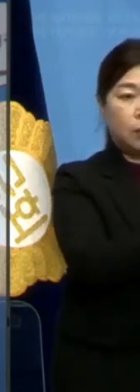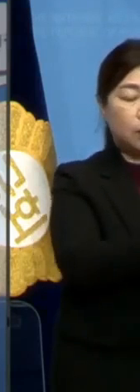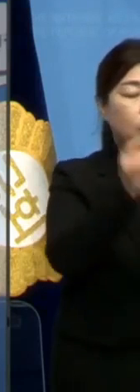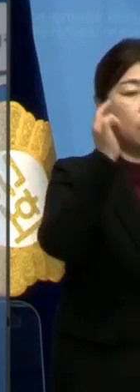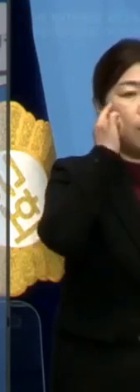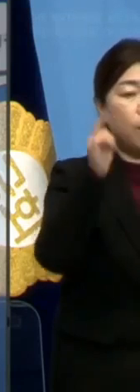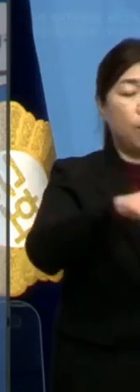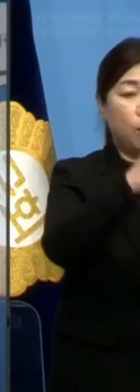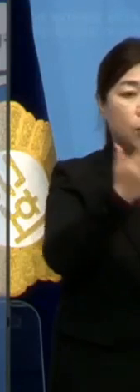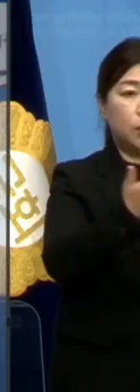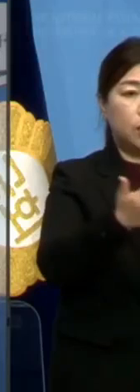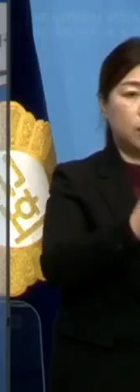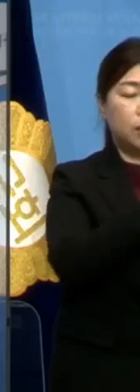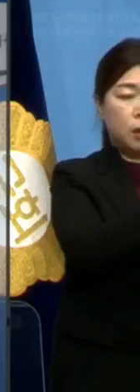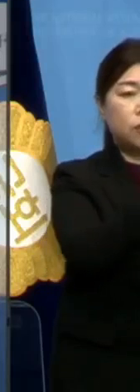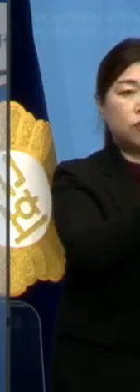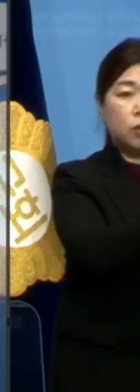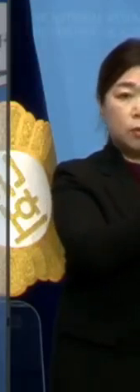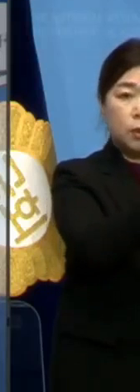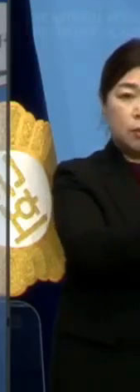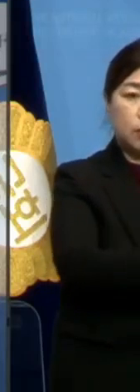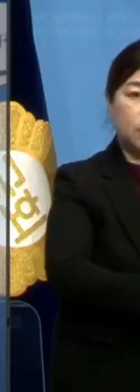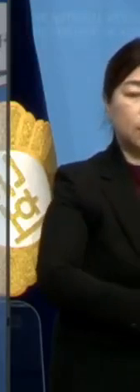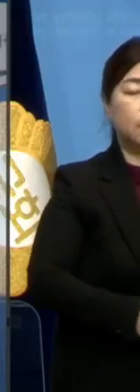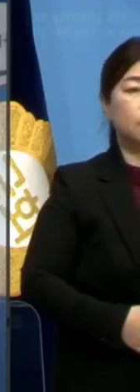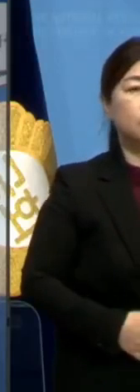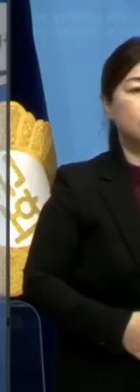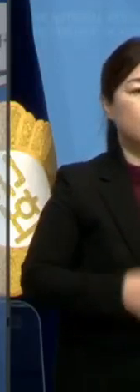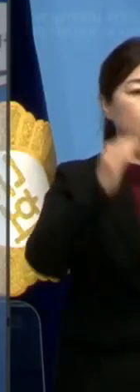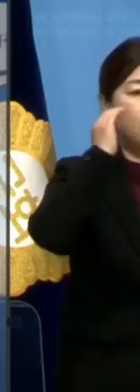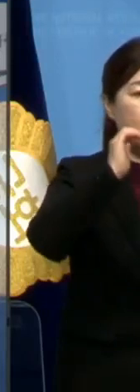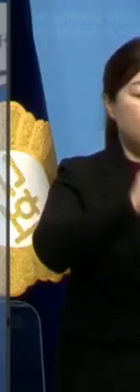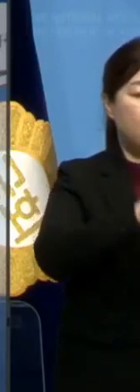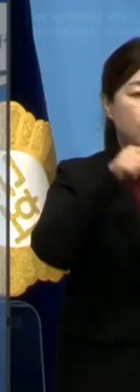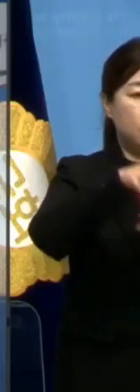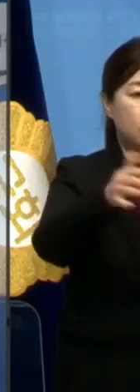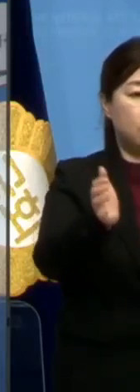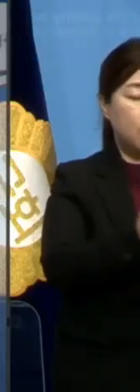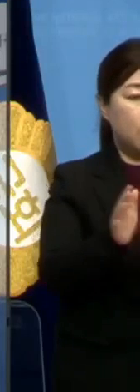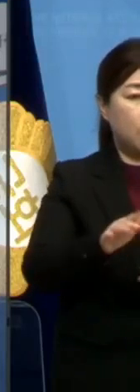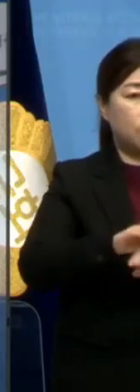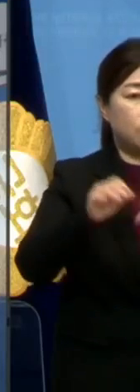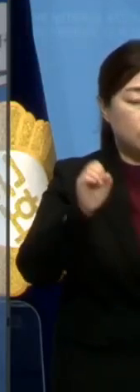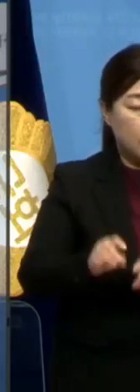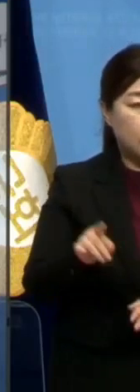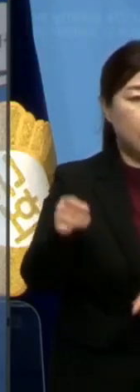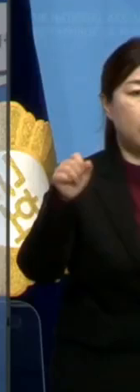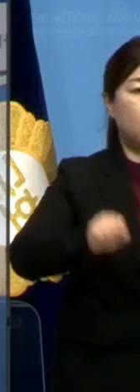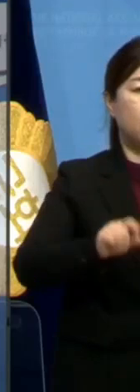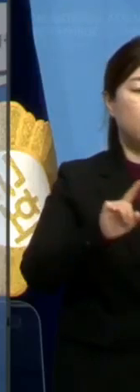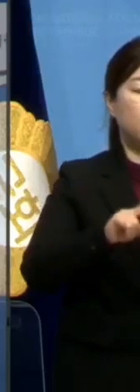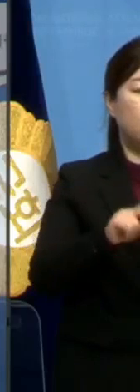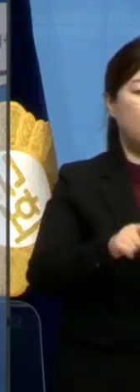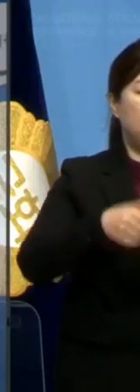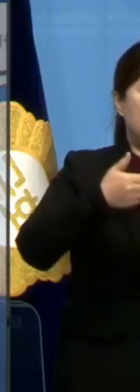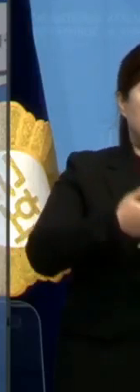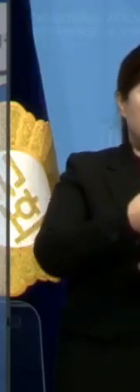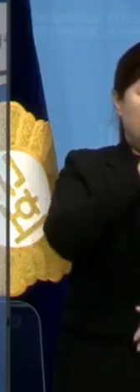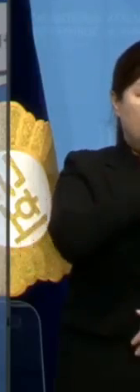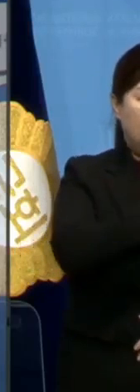왜 모든 게 자기들 중심입니까? 청와대와 민주당이 헛발질해서 반사이익점